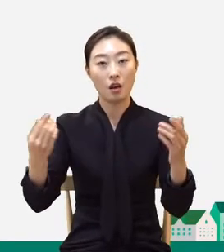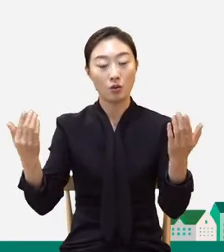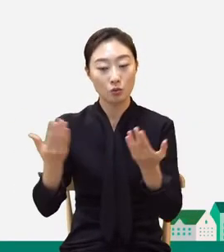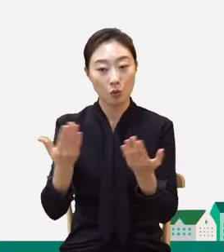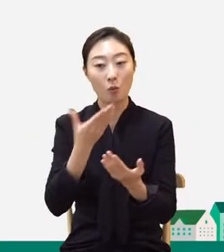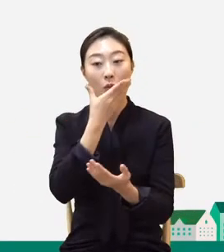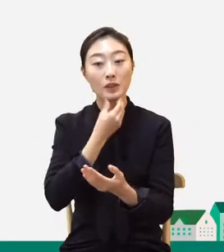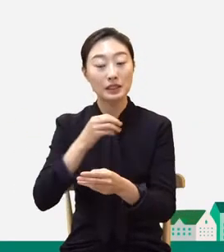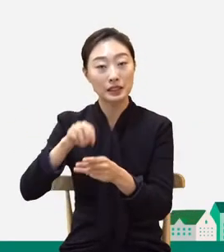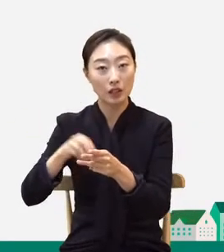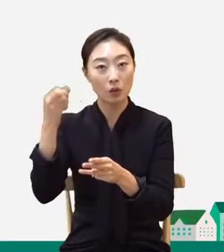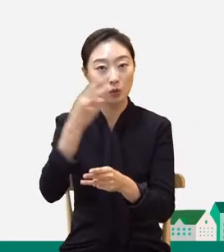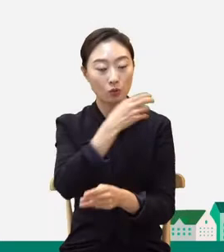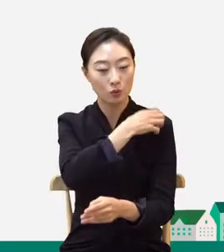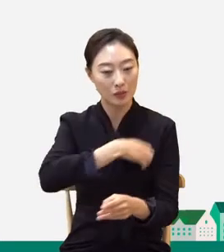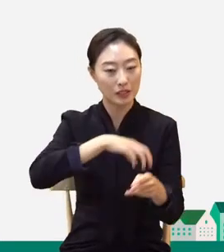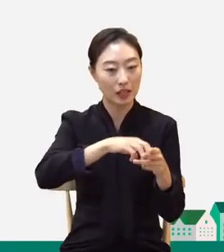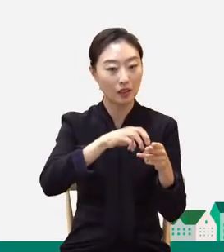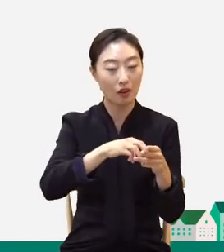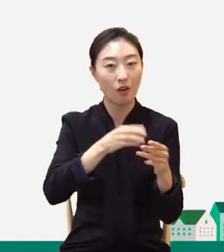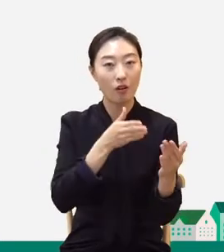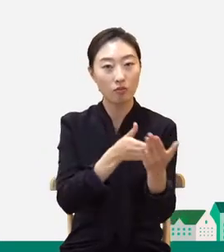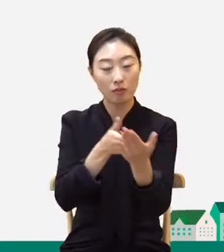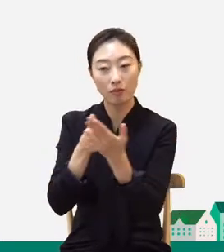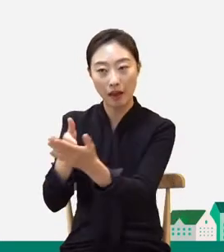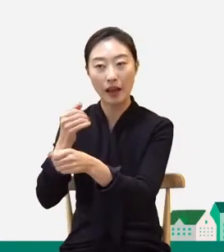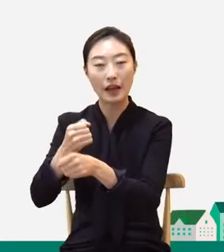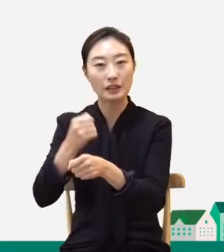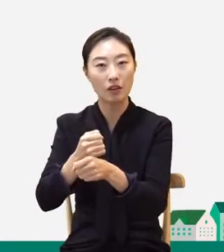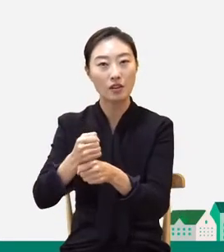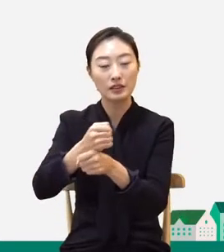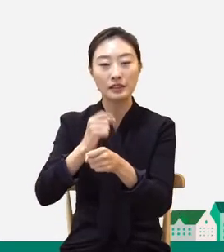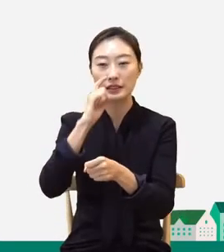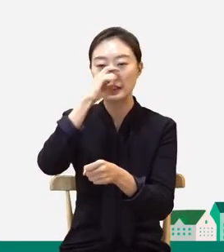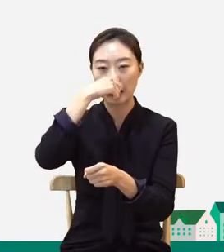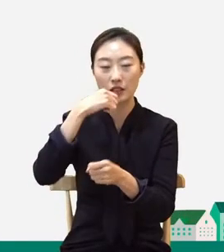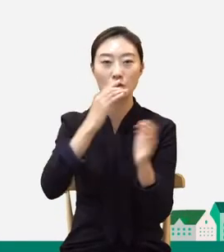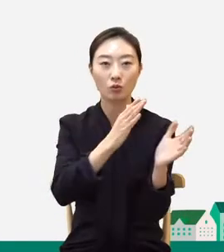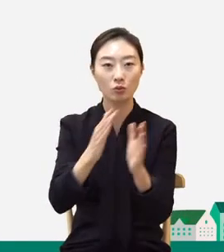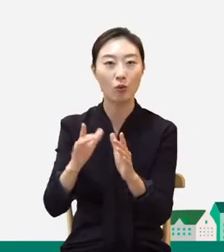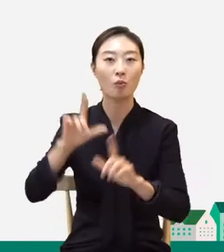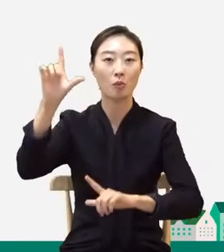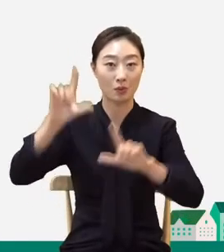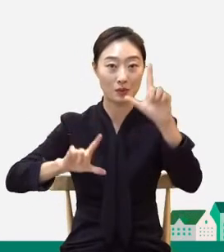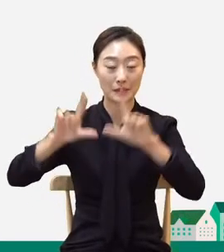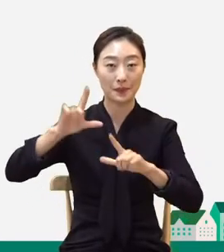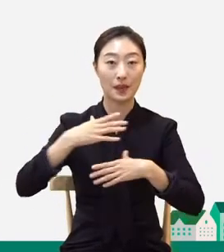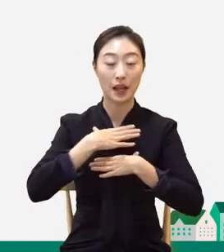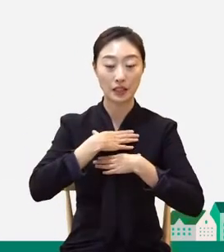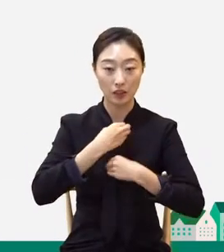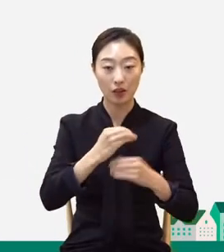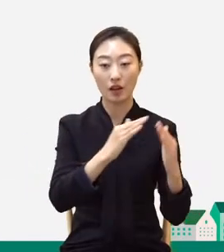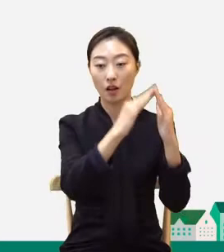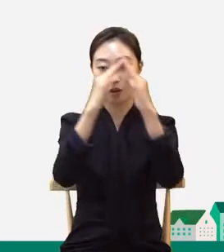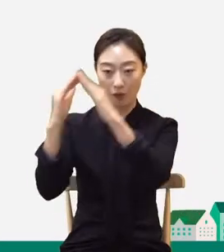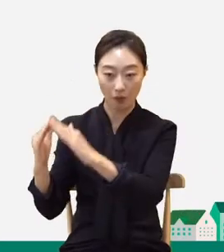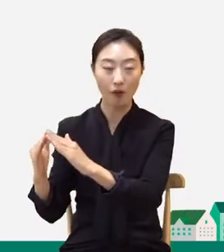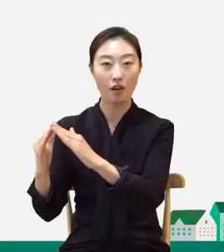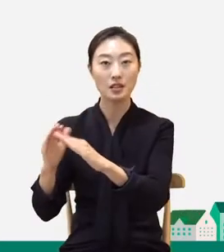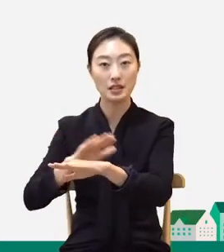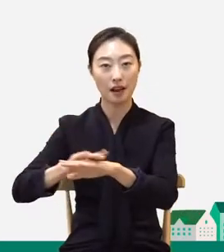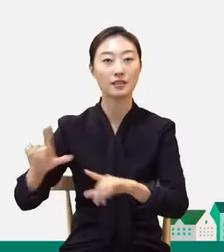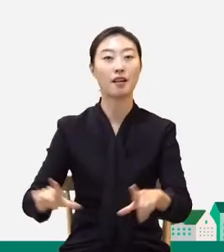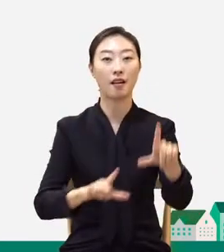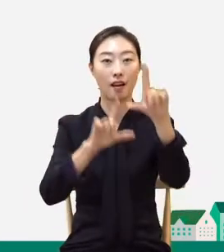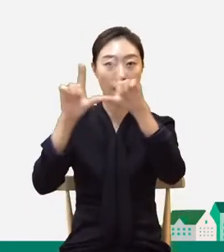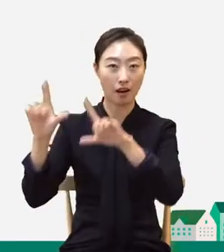뭐 주민센터하고 의뢰를 해서 쓰레기 수거와 청소하는 장면이고요. 안전하게 입주를 해서 살고 계시고